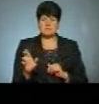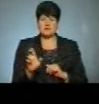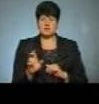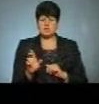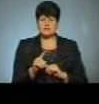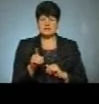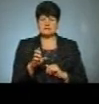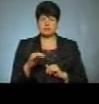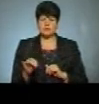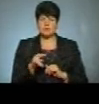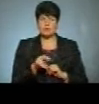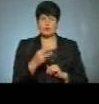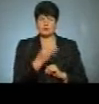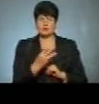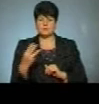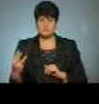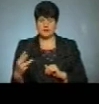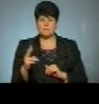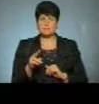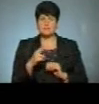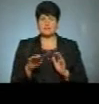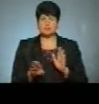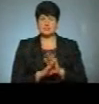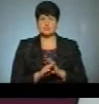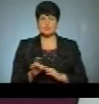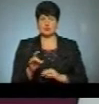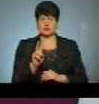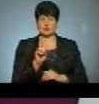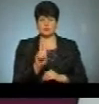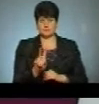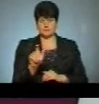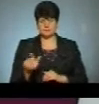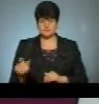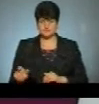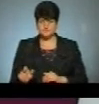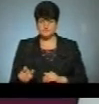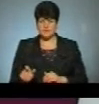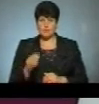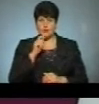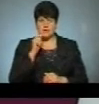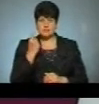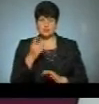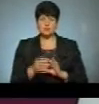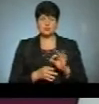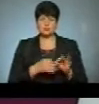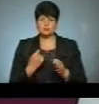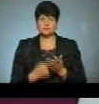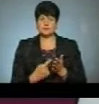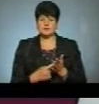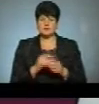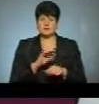та Зборівському районах по 3 і у Підволочиському районі 2 хворих. В Україні за добу коронавірус підтвердили